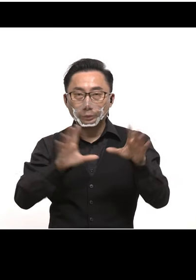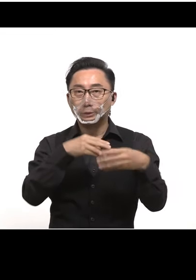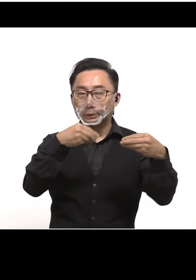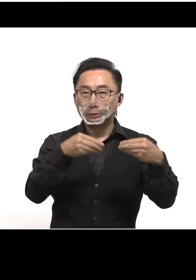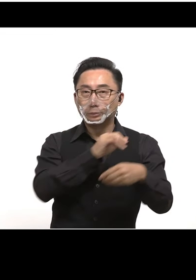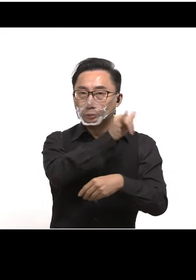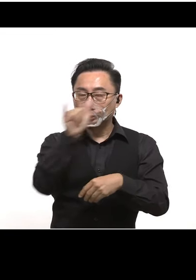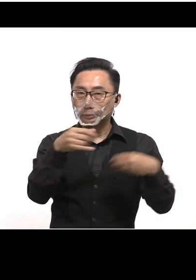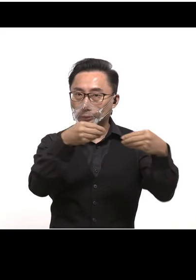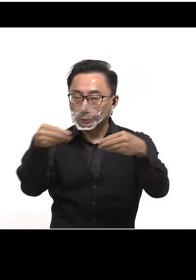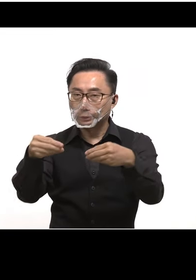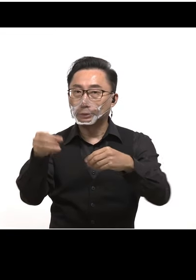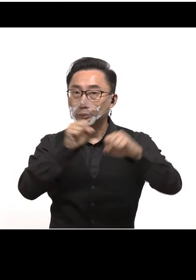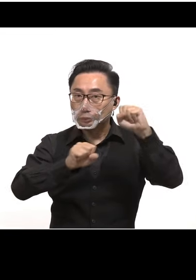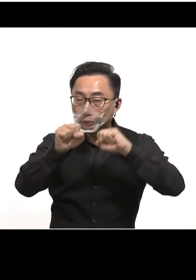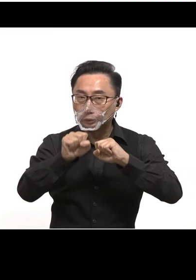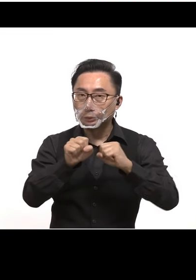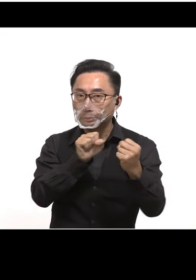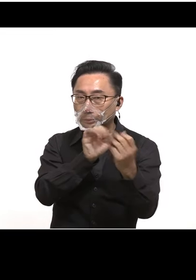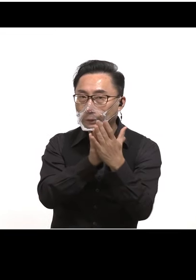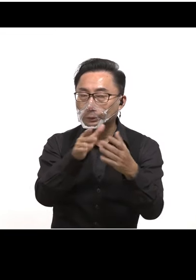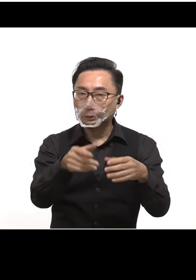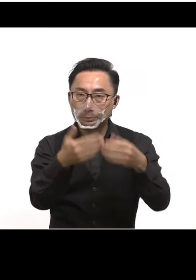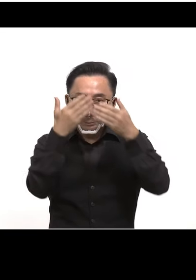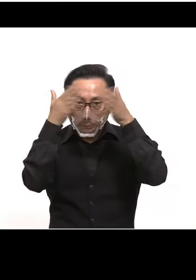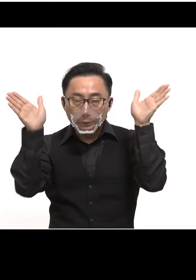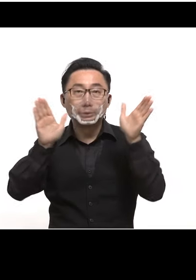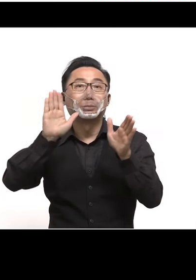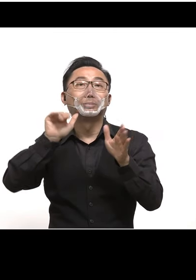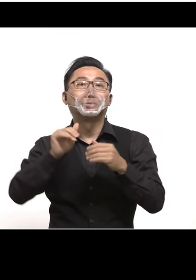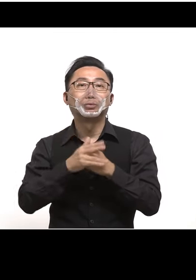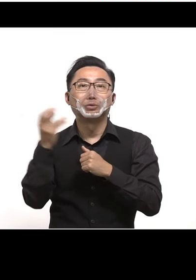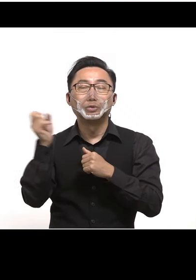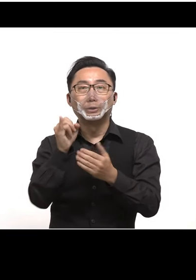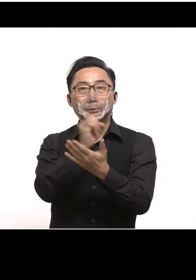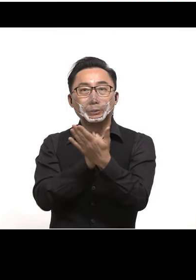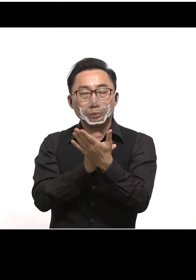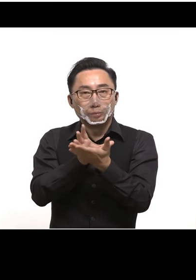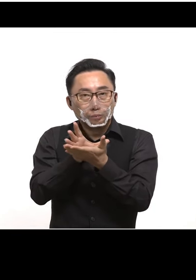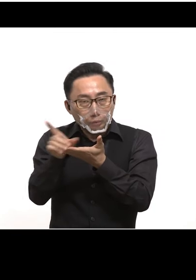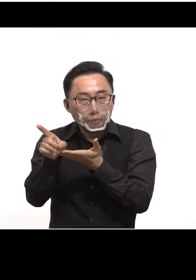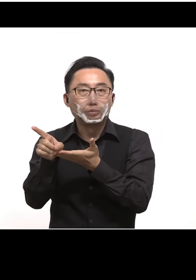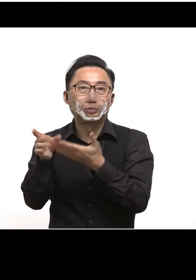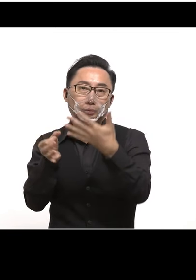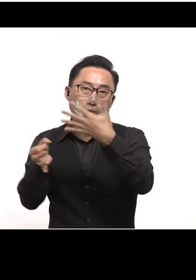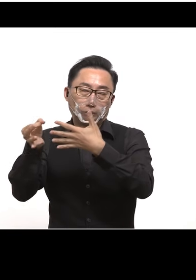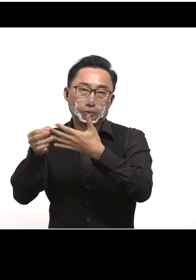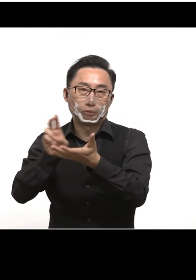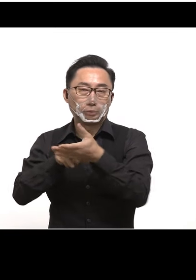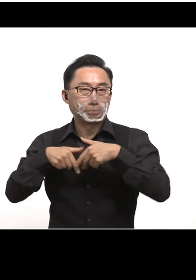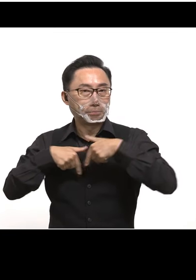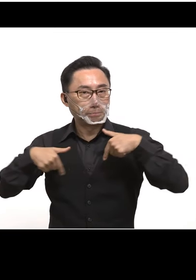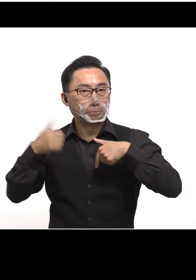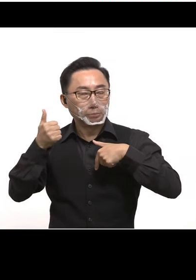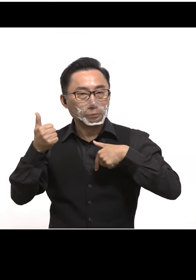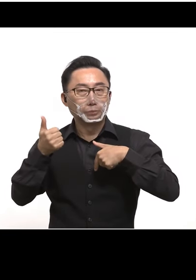外展節目，為觀眾啟發新的視野，同時也提升演藝工作者的專業能力和自信心，更加